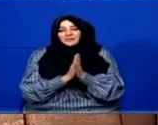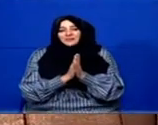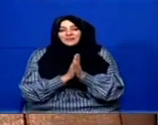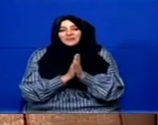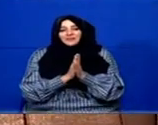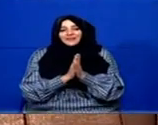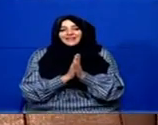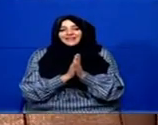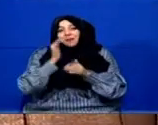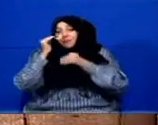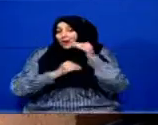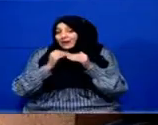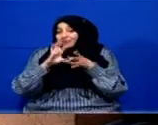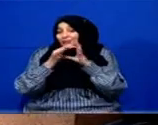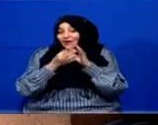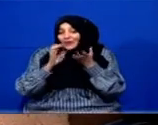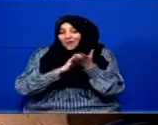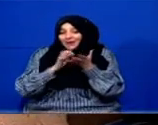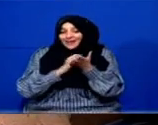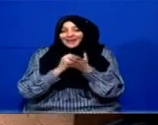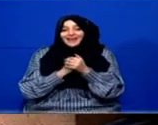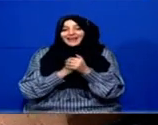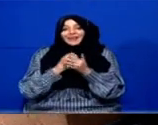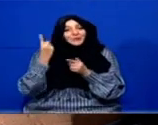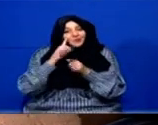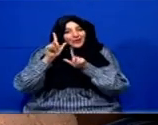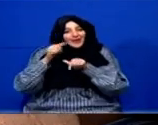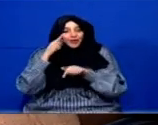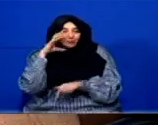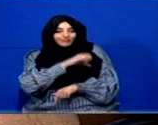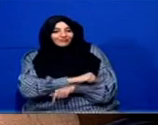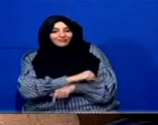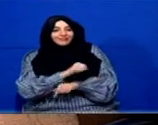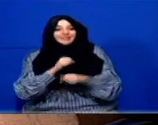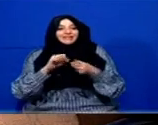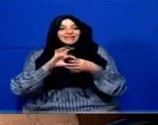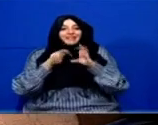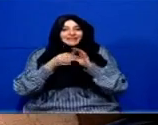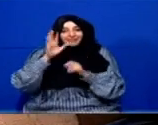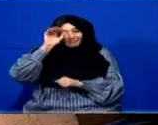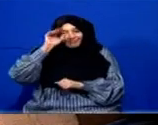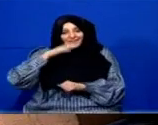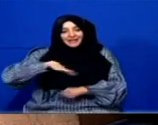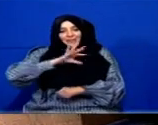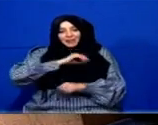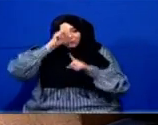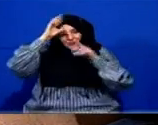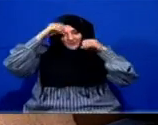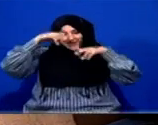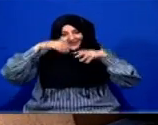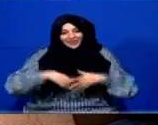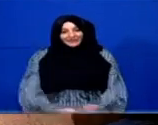برامج قناه القران ان شاء الله ادنى الشاشه على الرابط في امان الله والسلام عليكم ورحمه الله